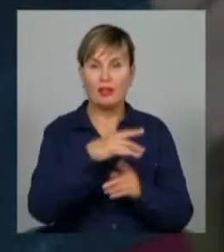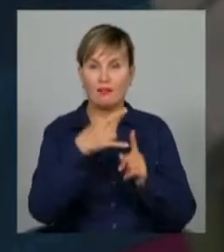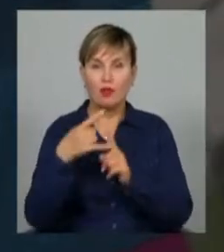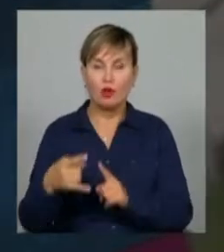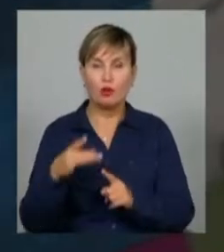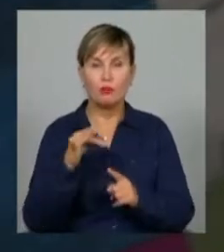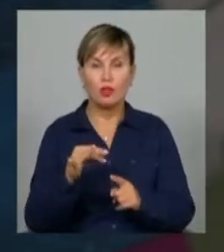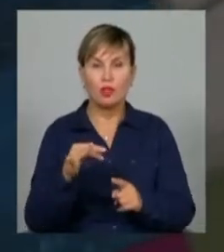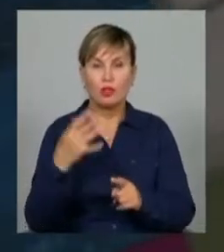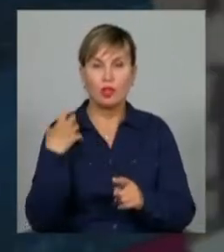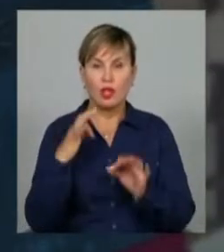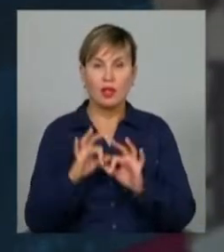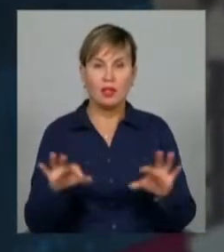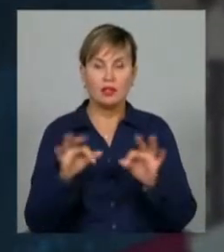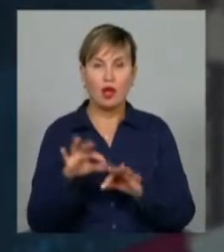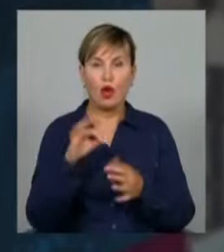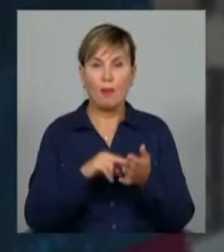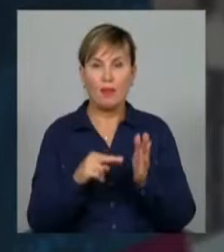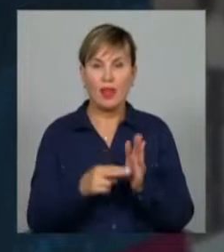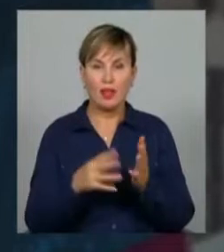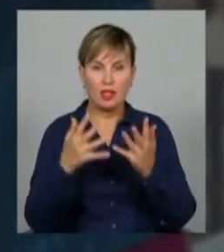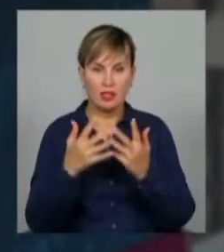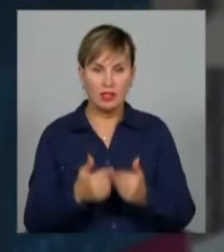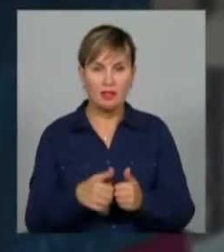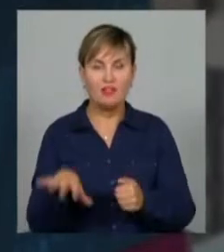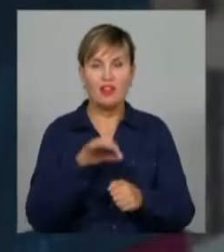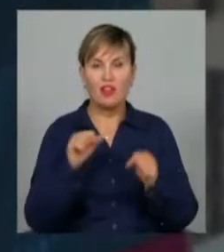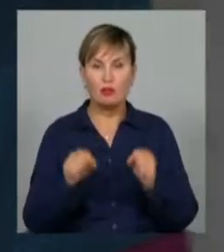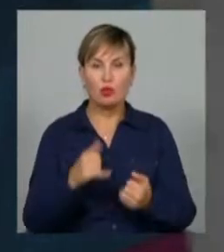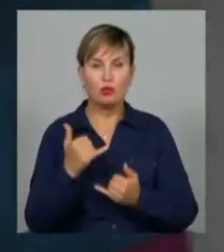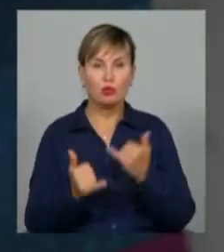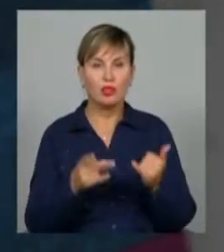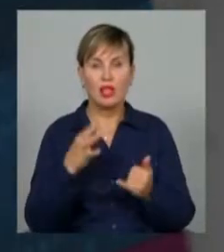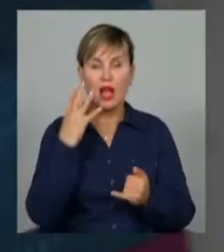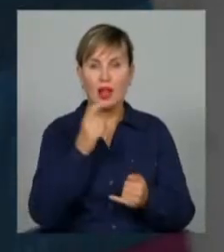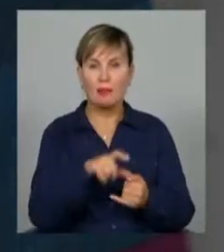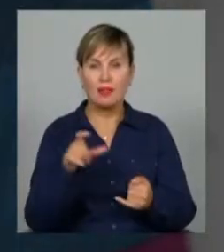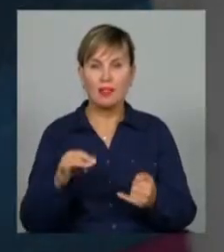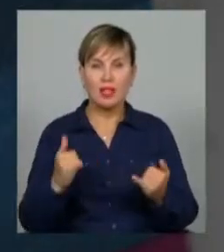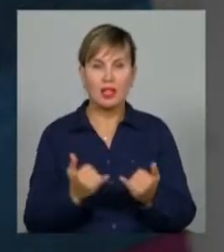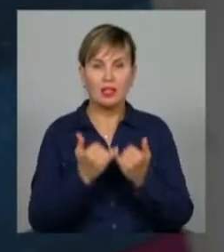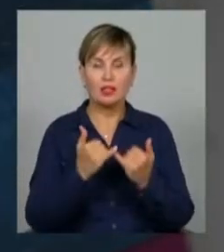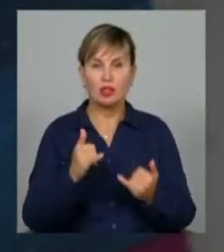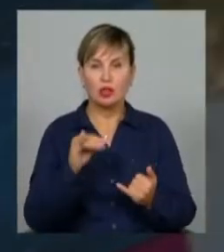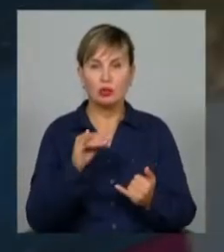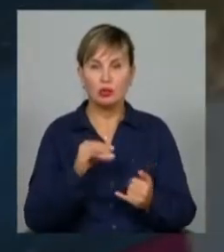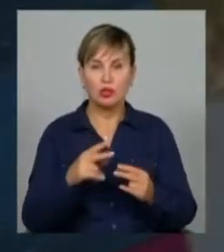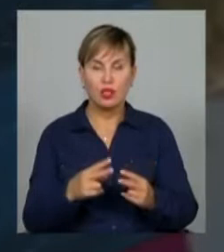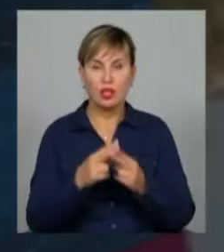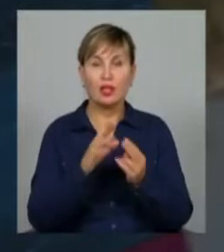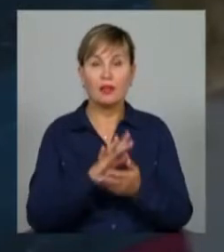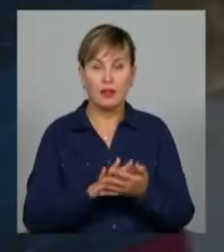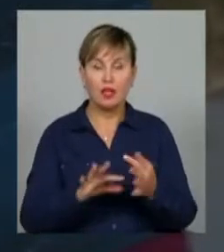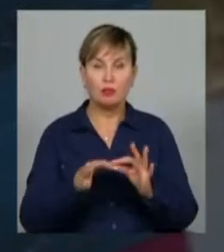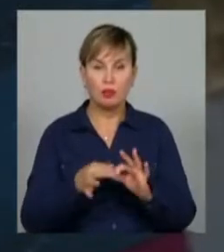того, градоначальник рассказал о планах по цифровизации всевозможных услуг для алматинцев и гостей южной столицы. Подробнее о